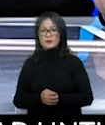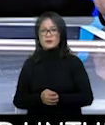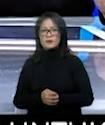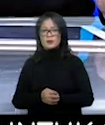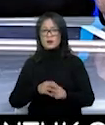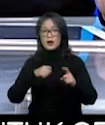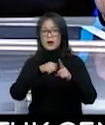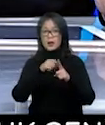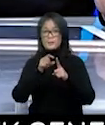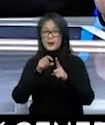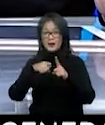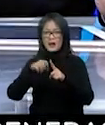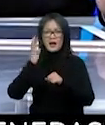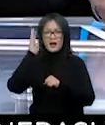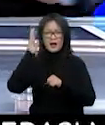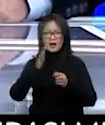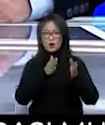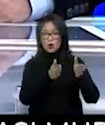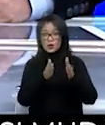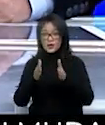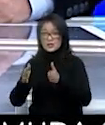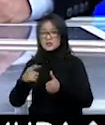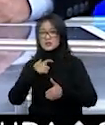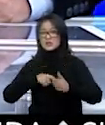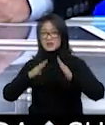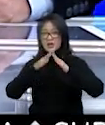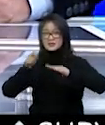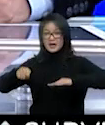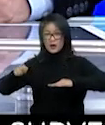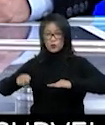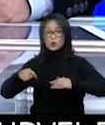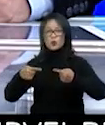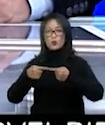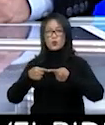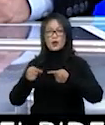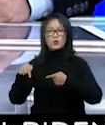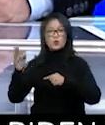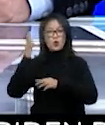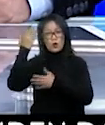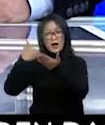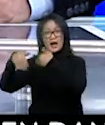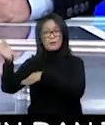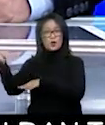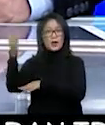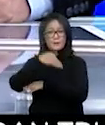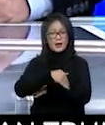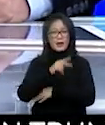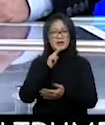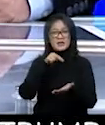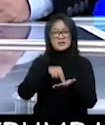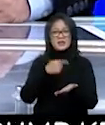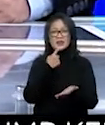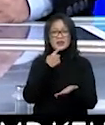KPK akan berkoordinasi dengan Kejaksaan Agung terkait kembalinya buron kasus dugaan korupsi pengalihan izin lahan sawit Surya